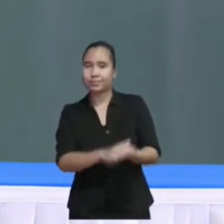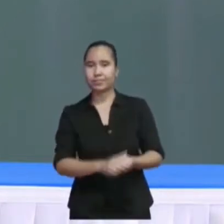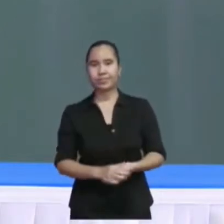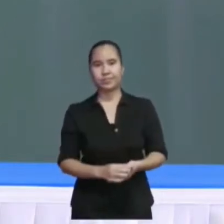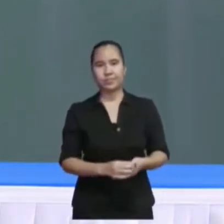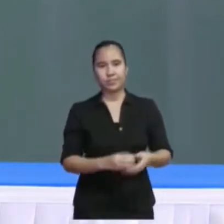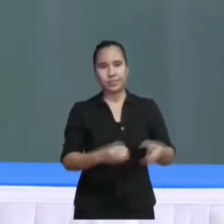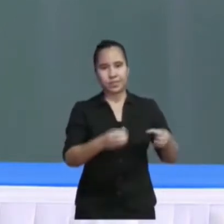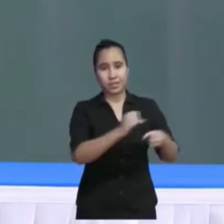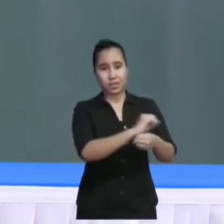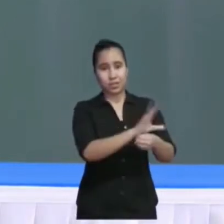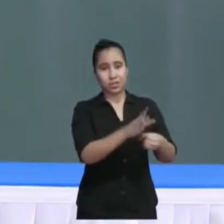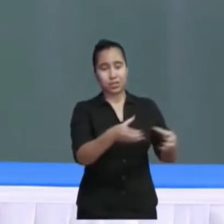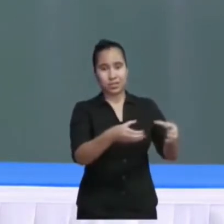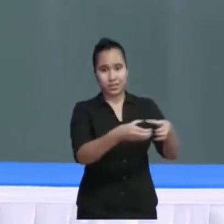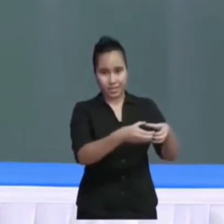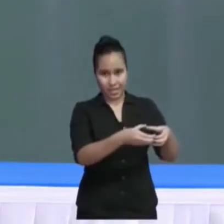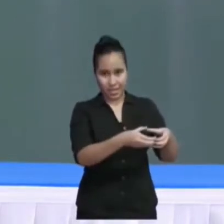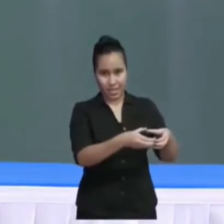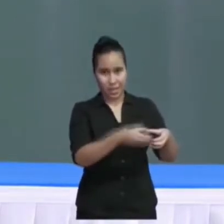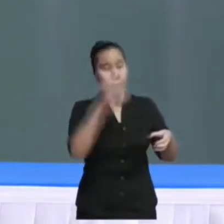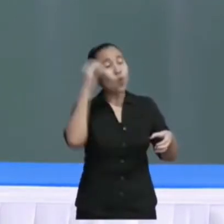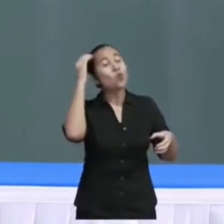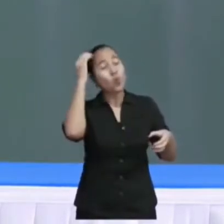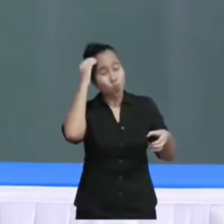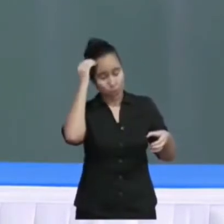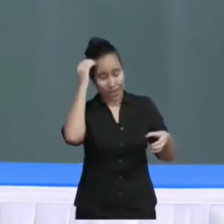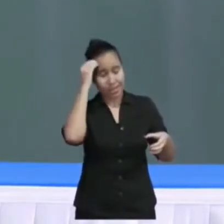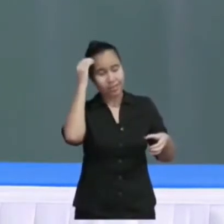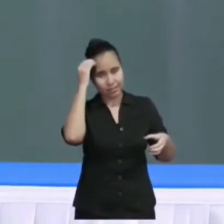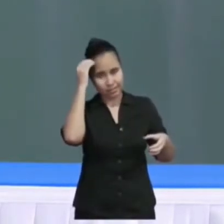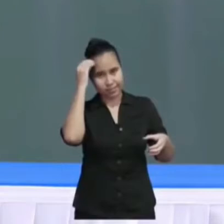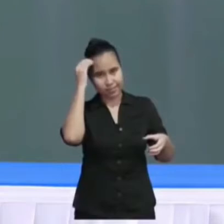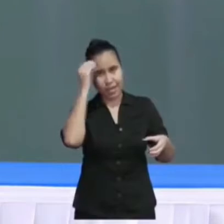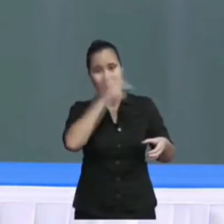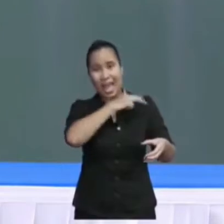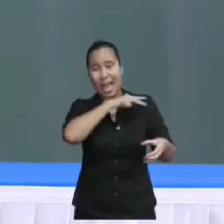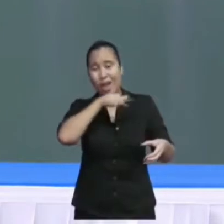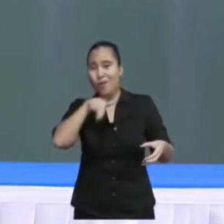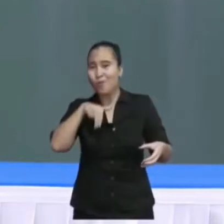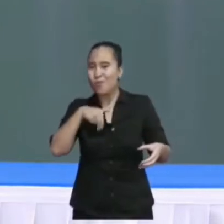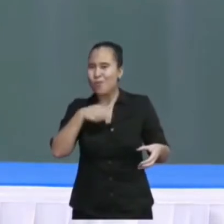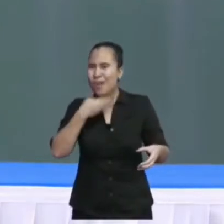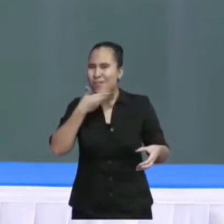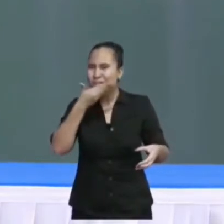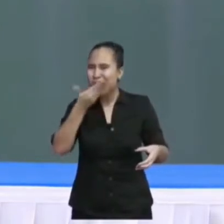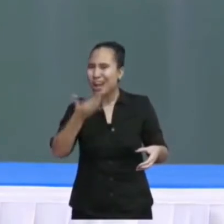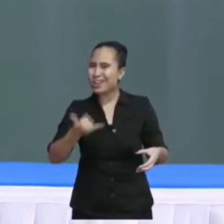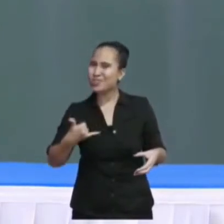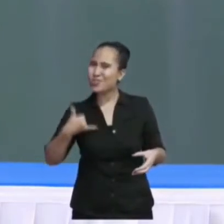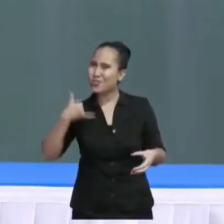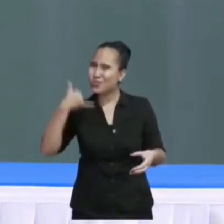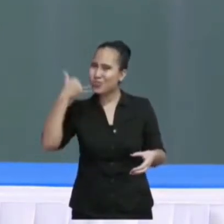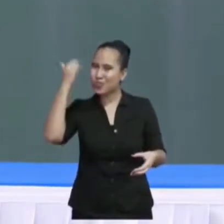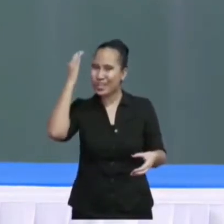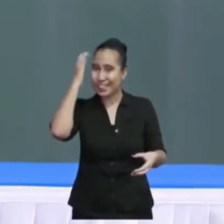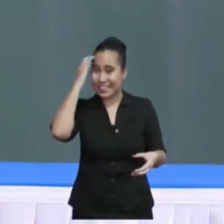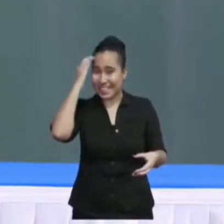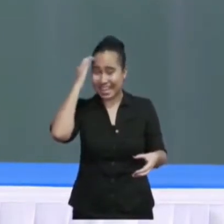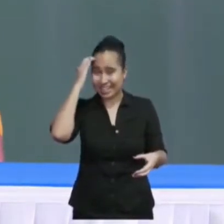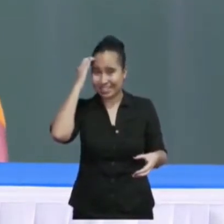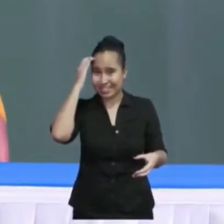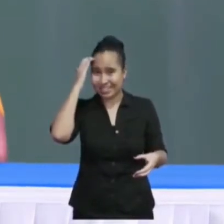Het team, het Nationaal COVID Management Team, is hiervan op de hoogte. We vragen dat er zoveel als mogelijk rekening daarmee